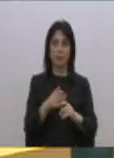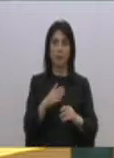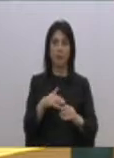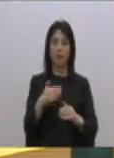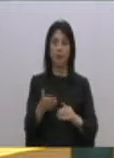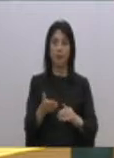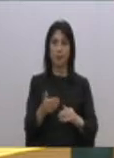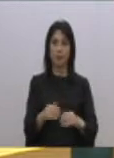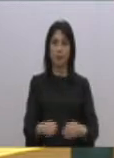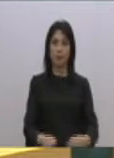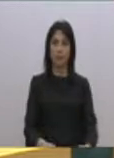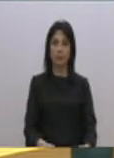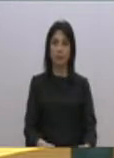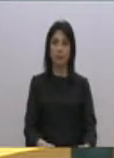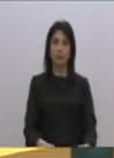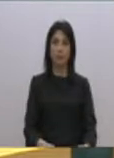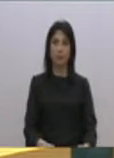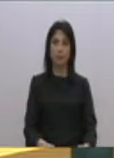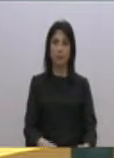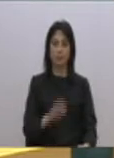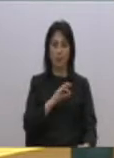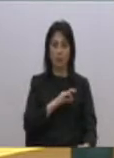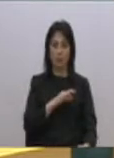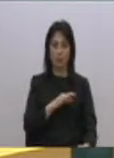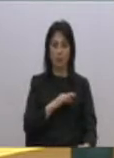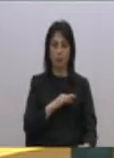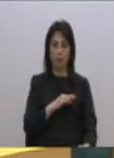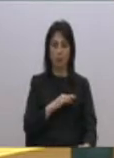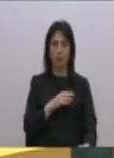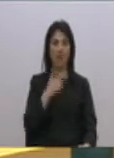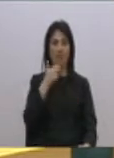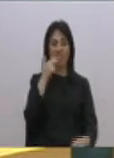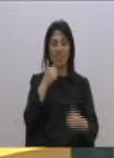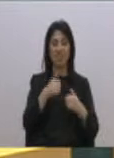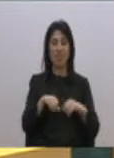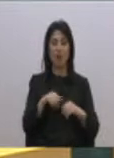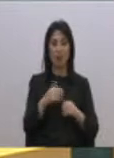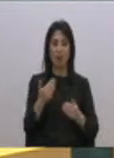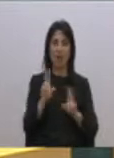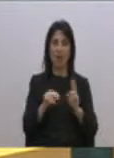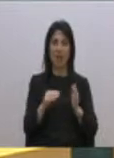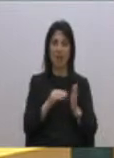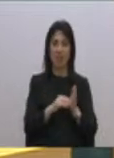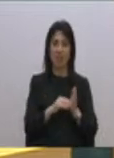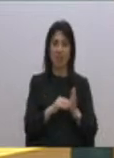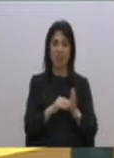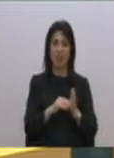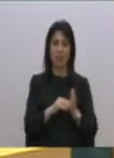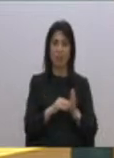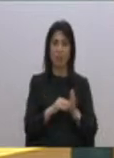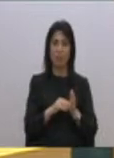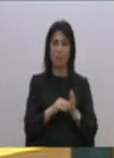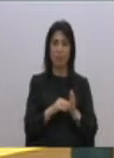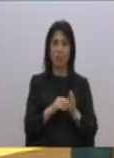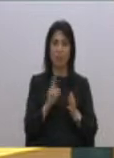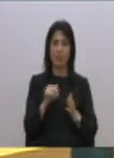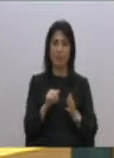შემდეგი. ის იუსტიციის ისა ვენეციის კომისიის მითითება იქნა